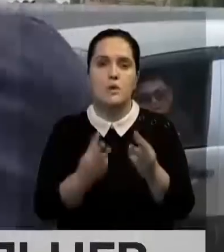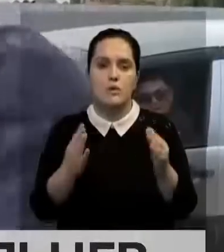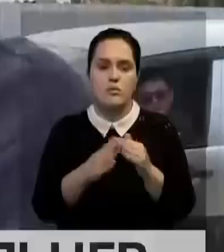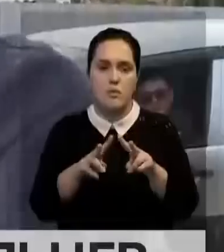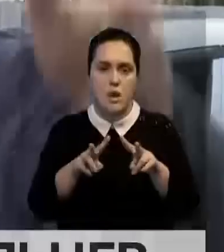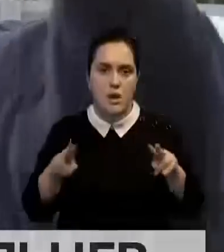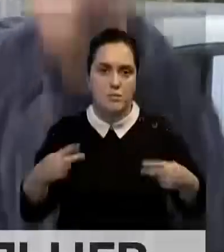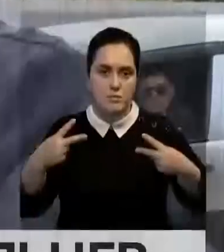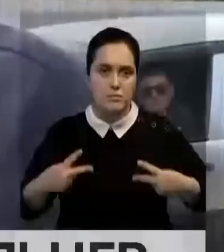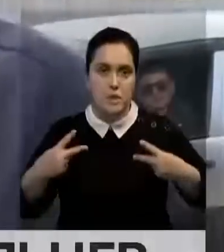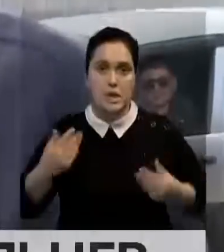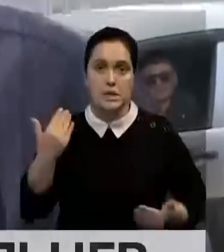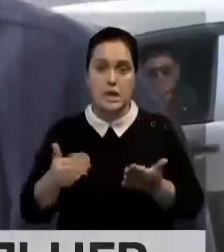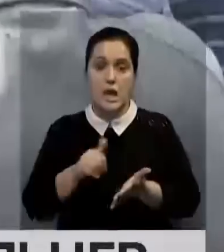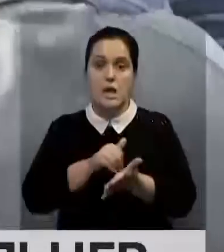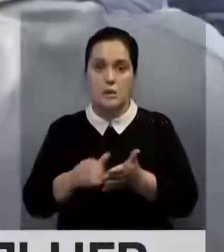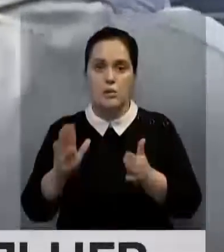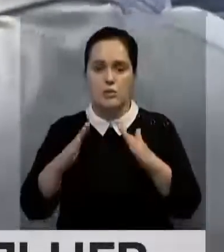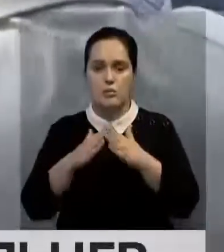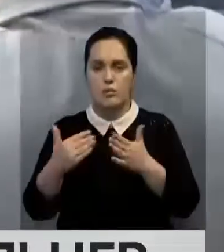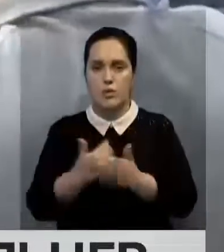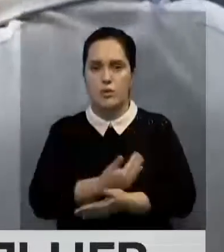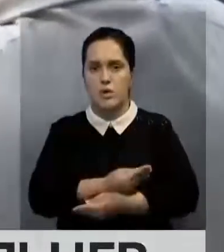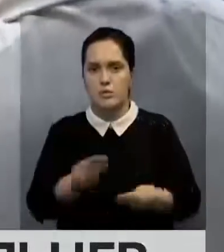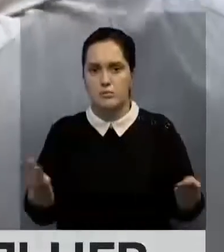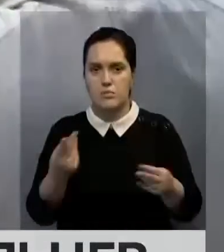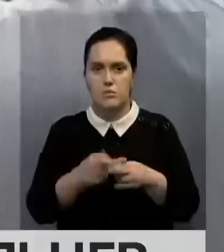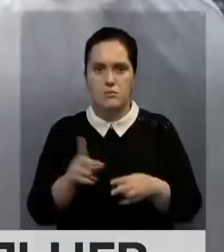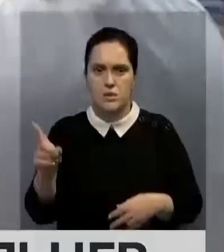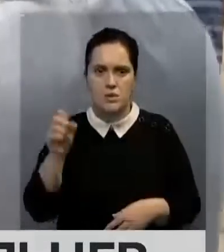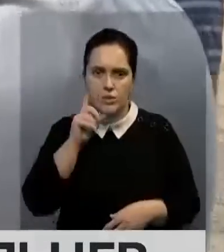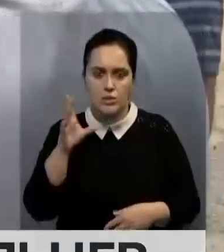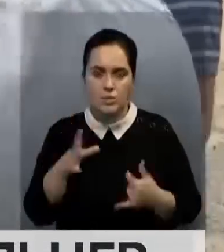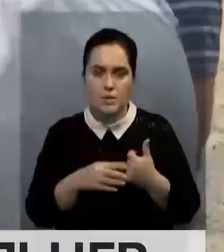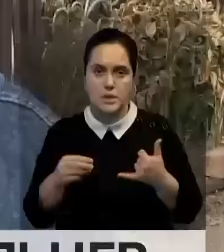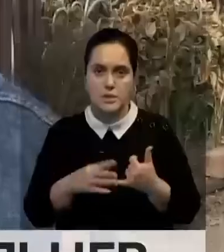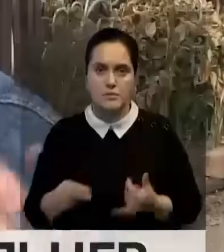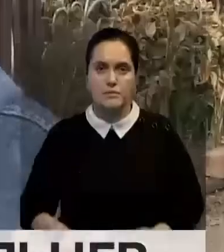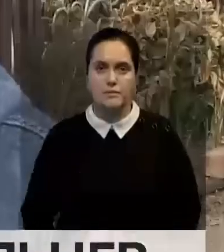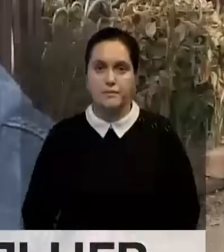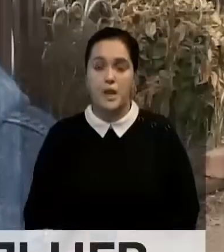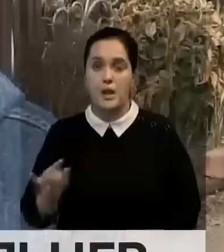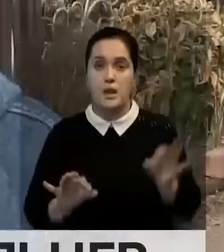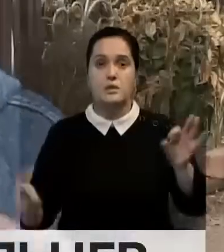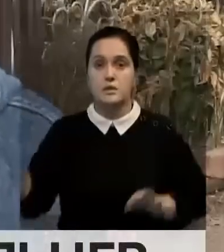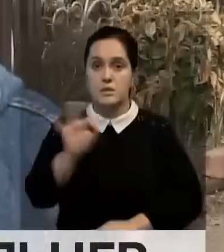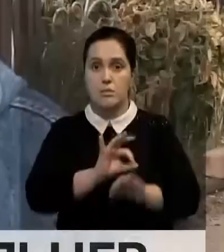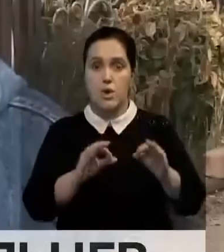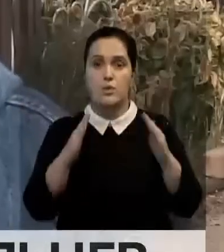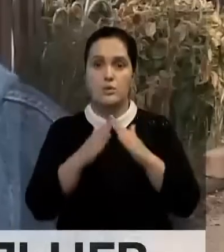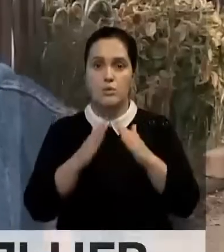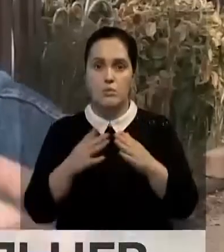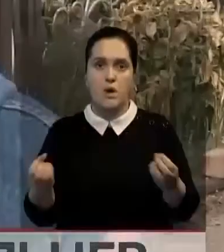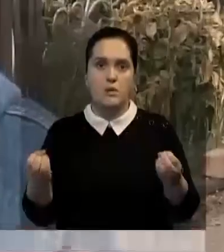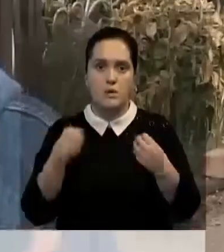жилье. В случае отказа только новые дома на неприглядных людям участках. Сделали смету на тот дом. Вот. Пусть нам